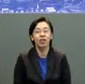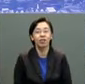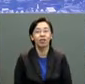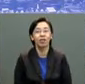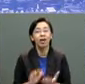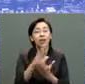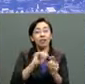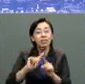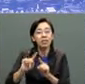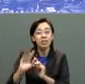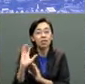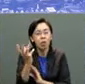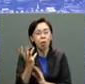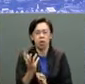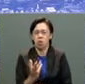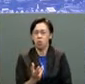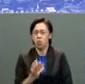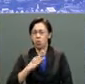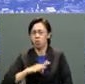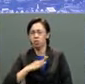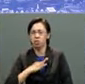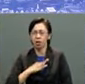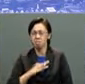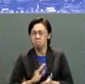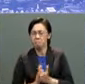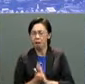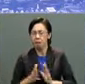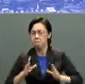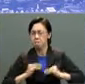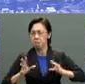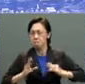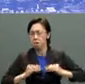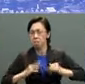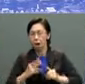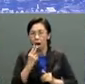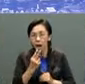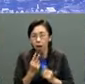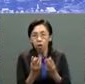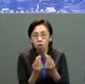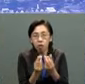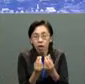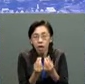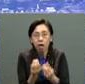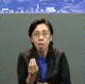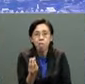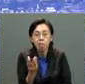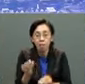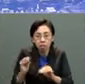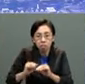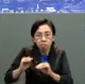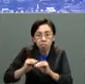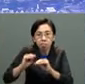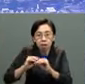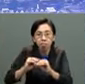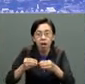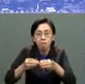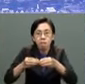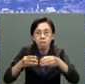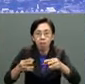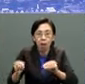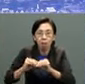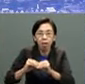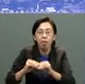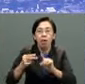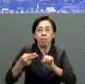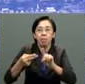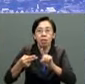อมในช่วงตอนแรกที่จะปรับตัวเข้าก็จะเห็นตัวเลขที่เพิ่มขึ้นเป็นหลักหมื่นหลัก